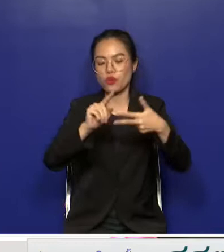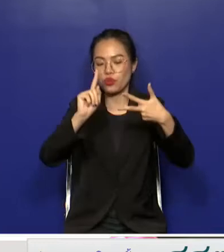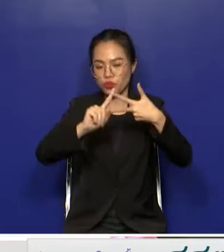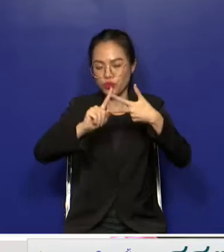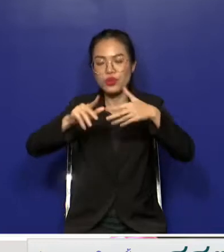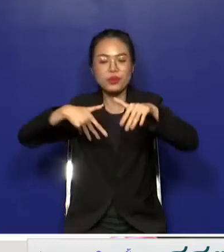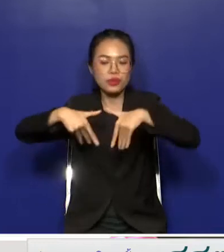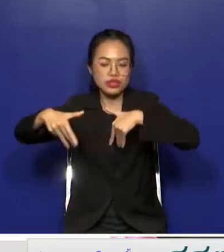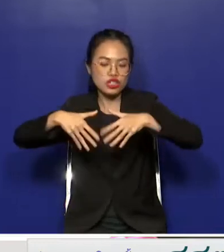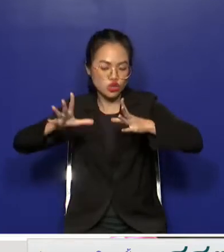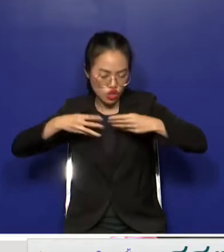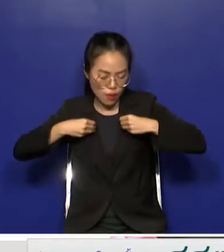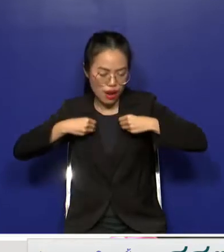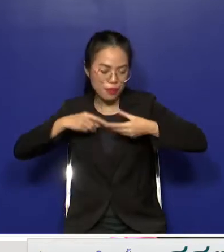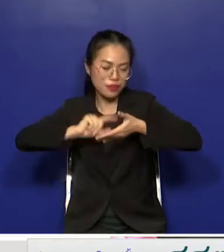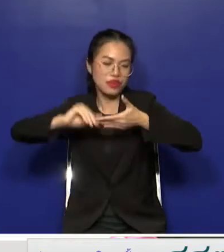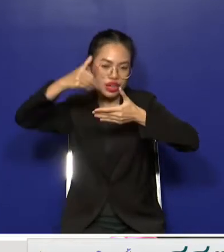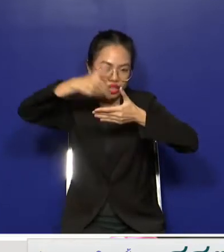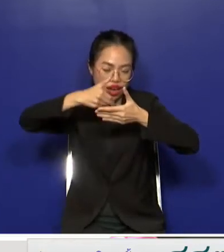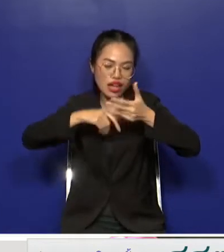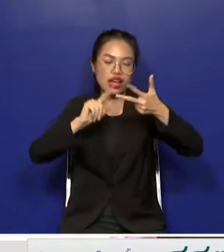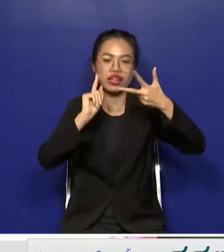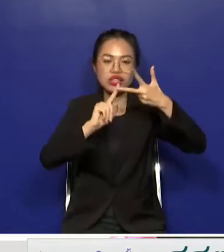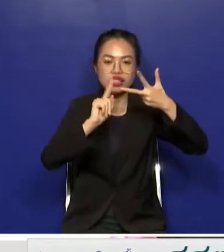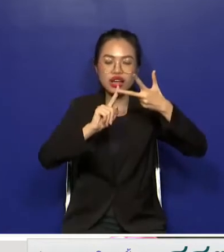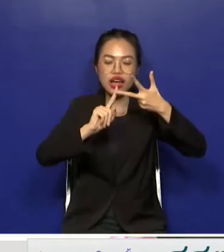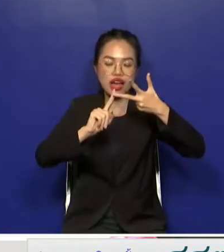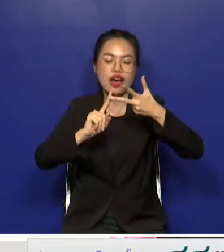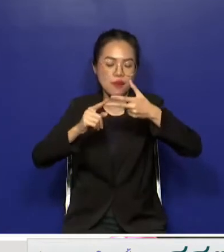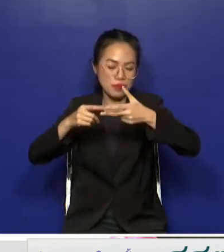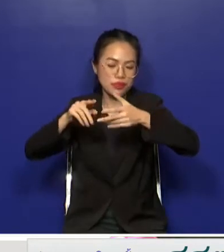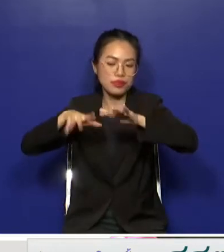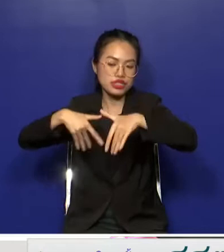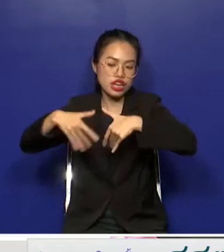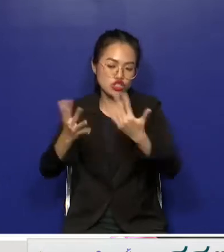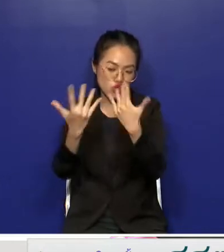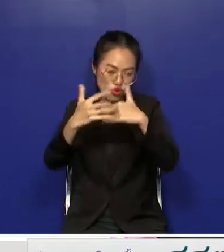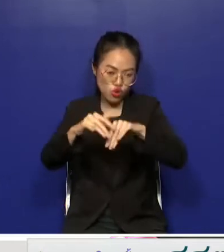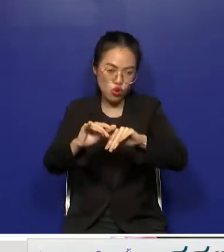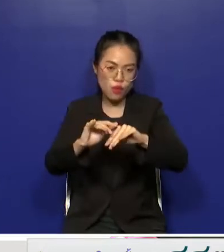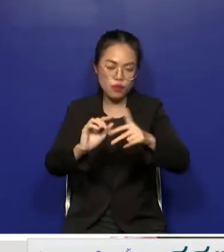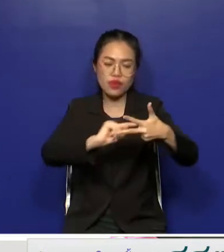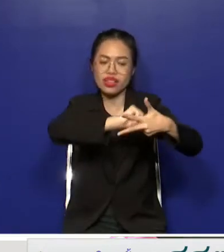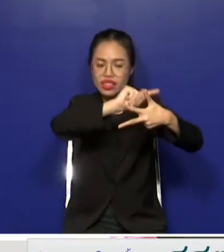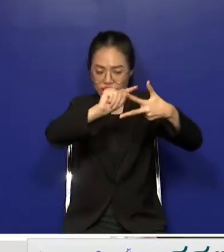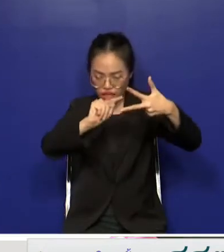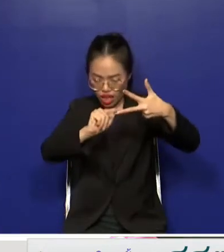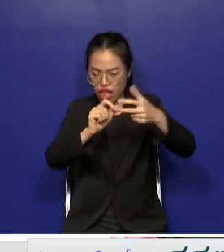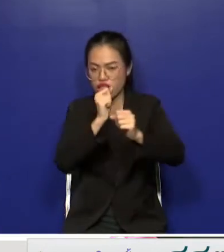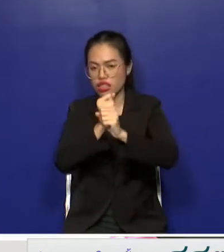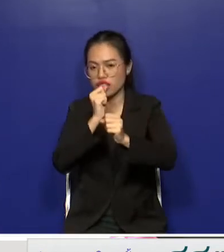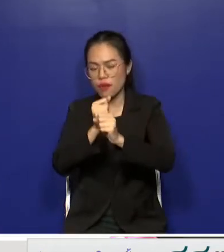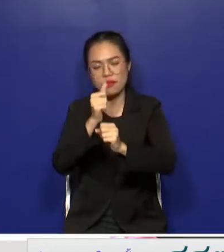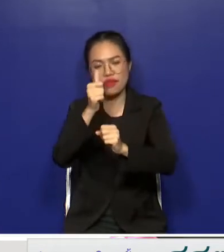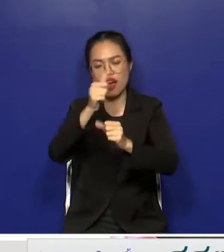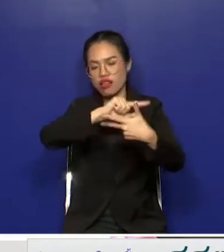และกยทษาตที่สามนะครับการจัดกเลอกตงที่ประชาชนมส่วร่มถ้าทำได้พบทวนตามทท่วางไ